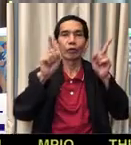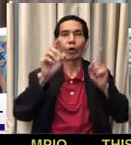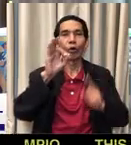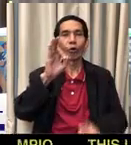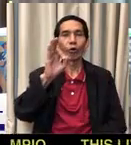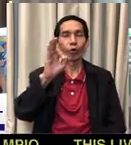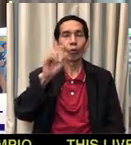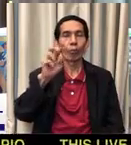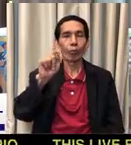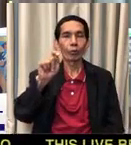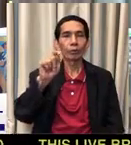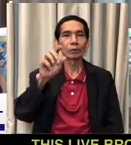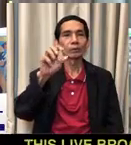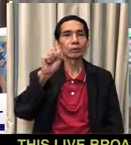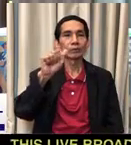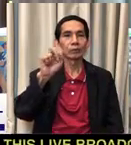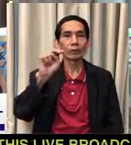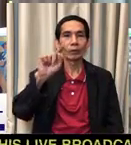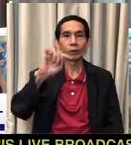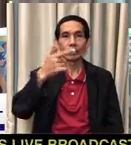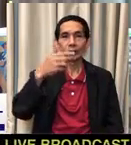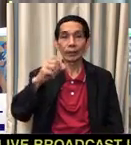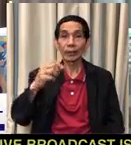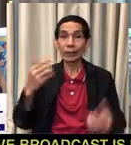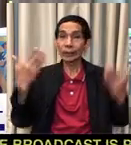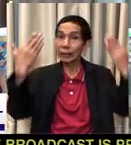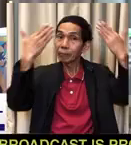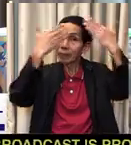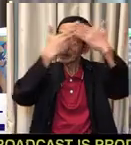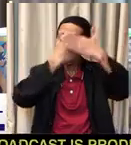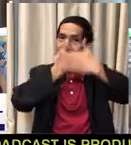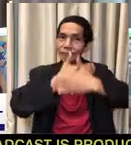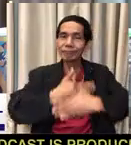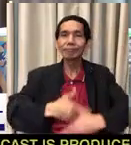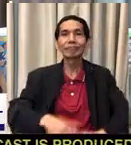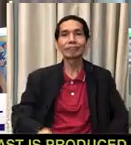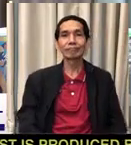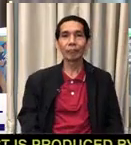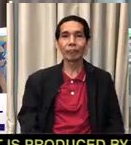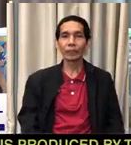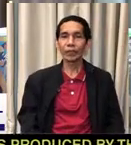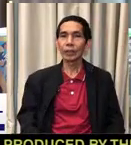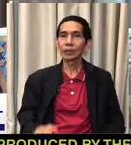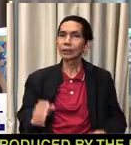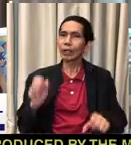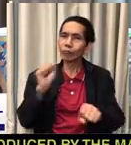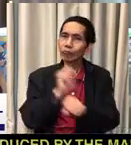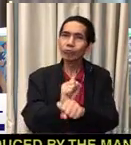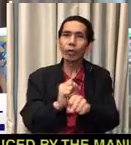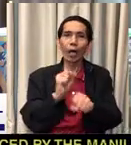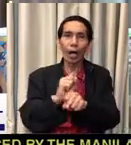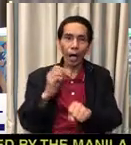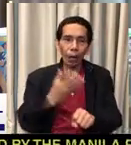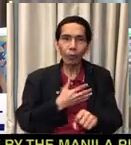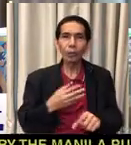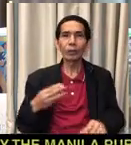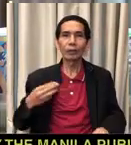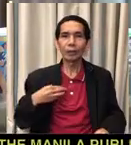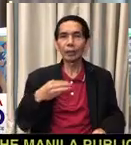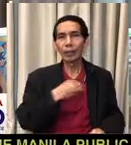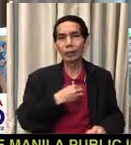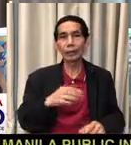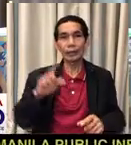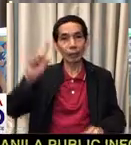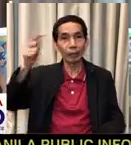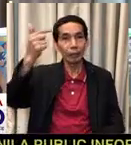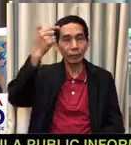Port Santiago. In the evening. Ayan. Sa airport yan naman ang ating mga kasamahan sa